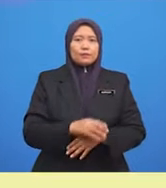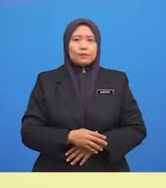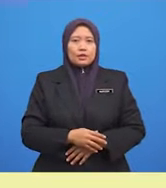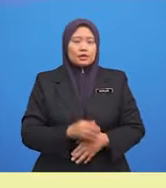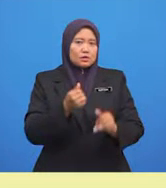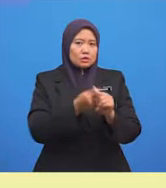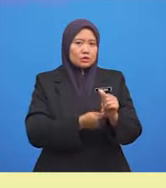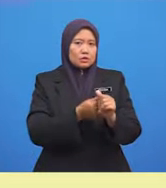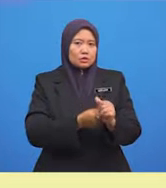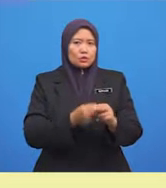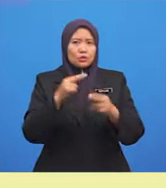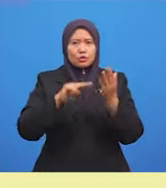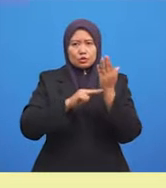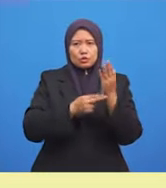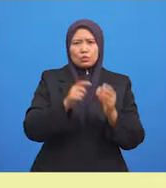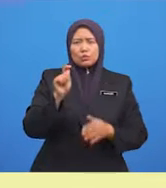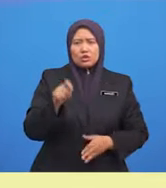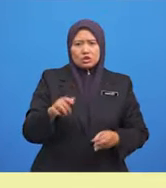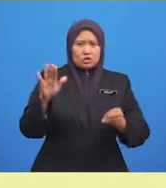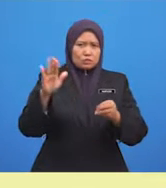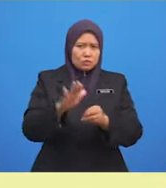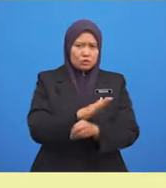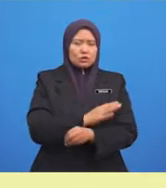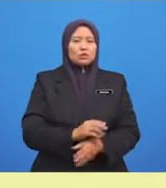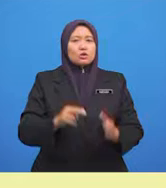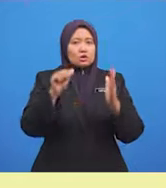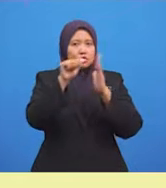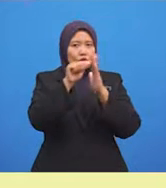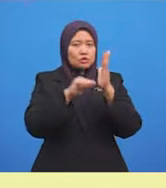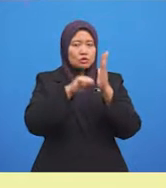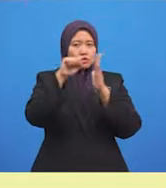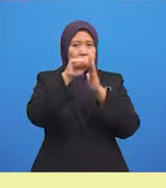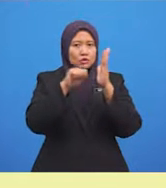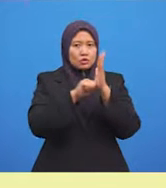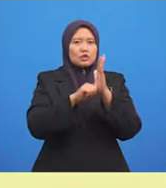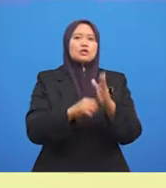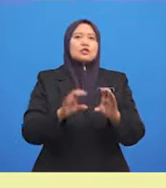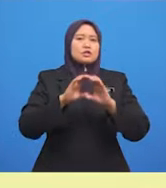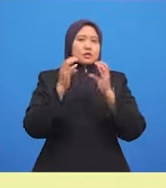Setiap unsur mesti memenuhi syarat set yang ditakrifkan.